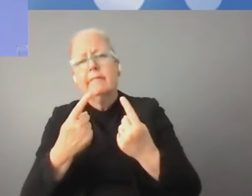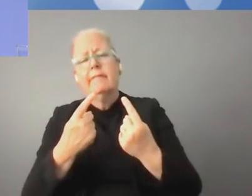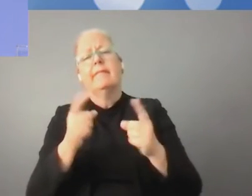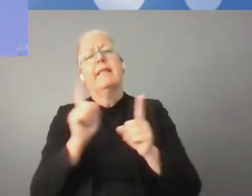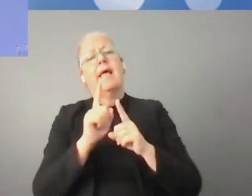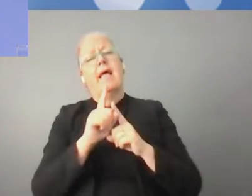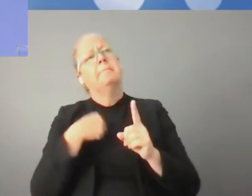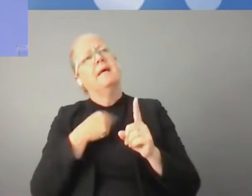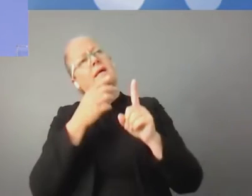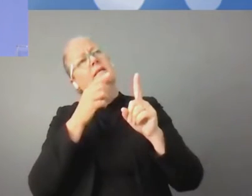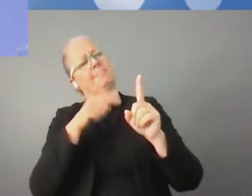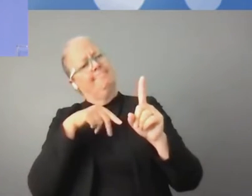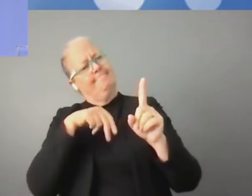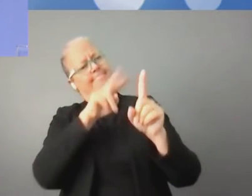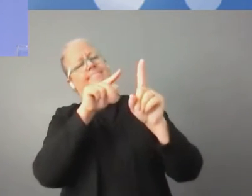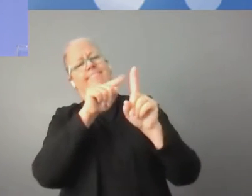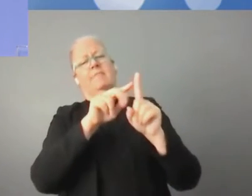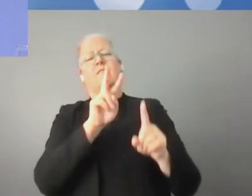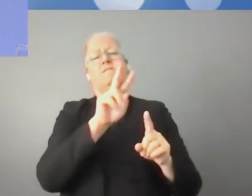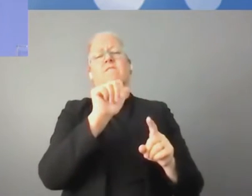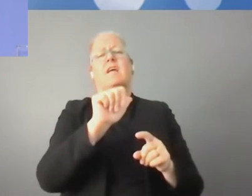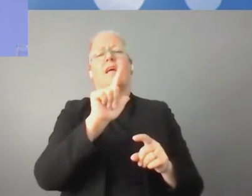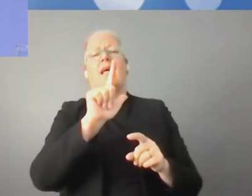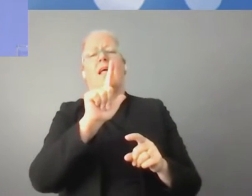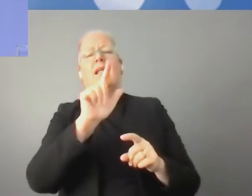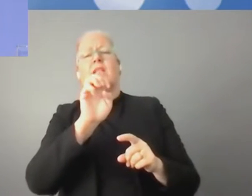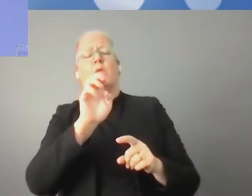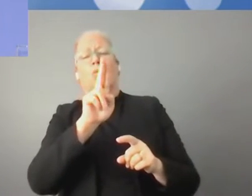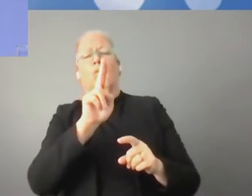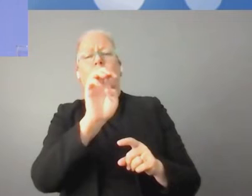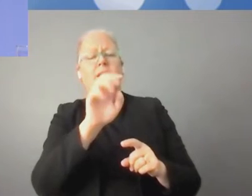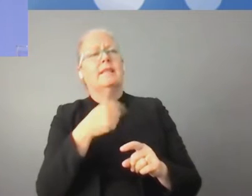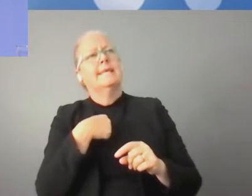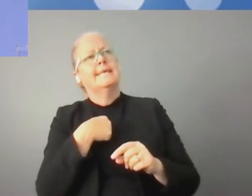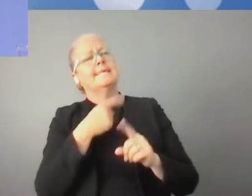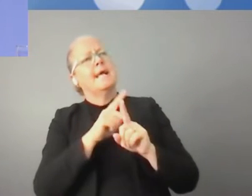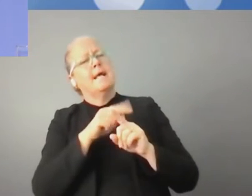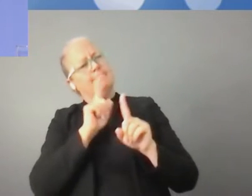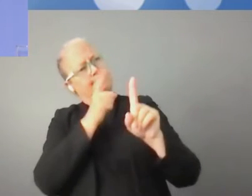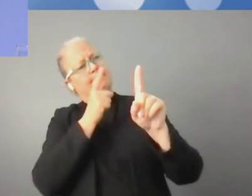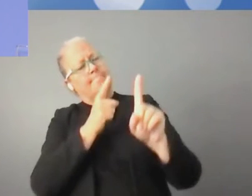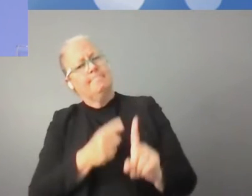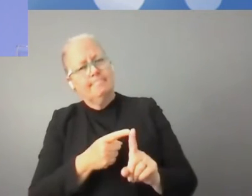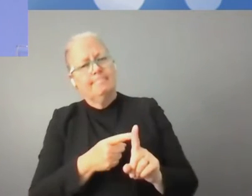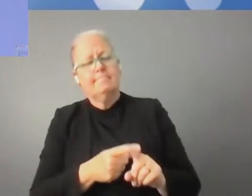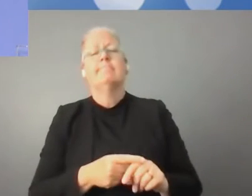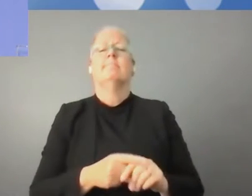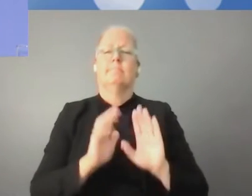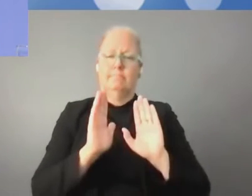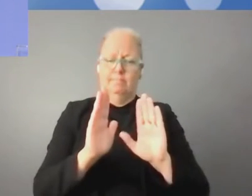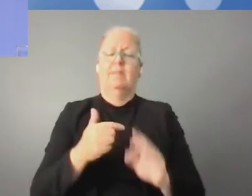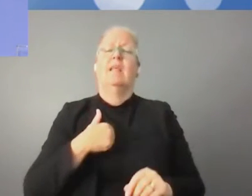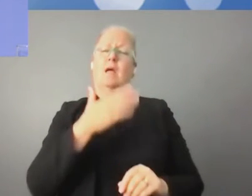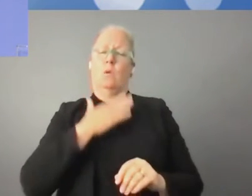создавать. Поэтому давайте дождемся, чтобы все взяли наушники. Отвечая на ваш вопрос, я поделюсь очень простой